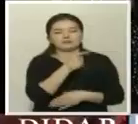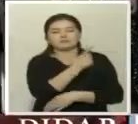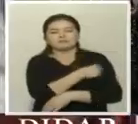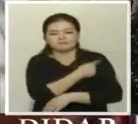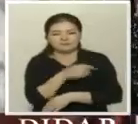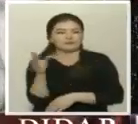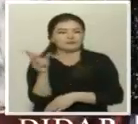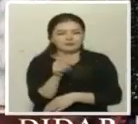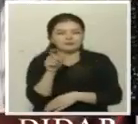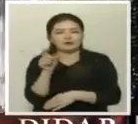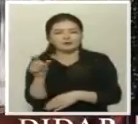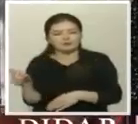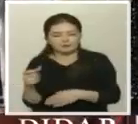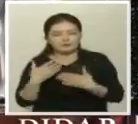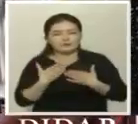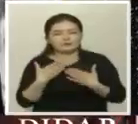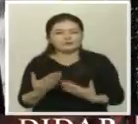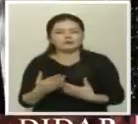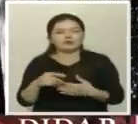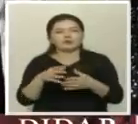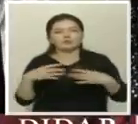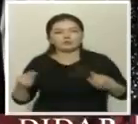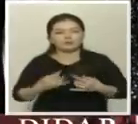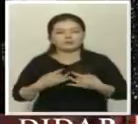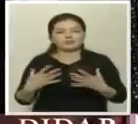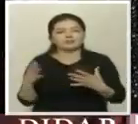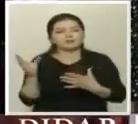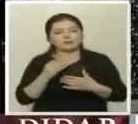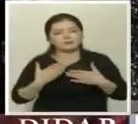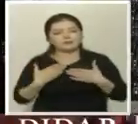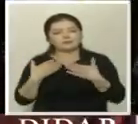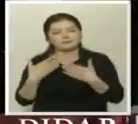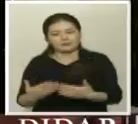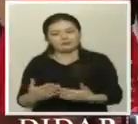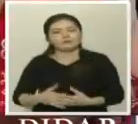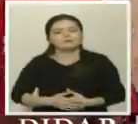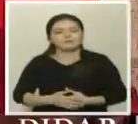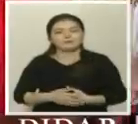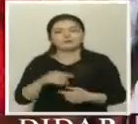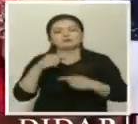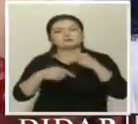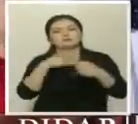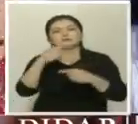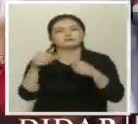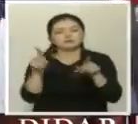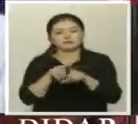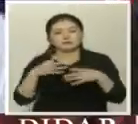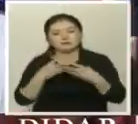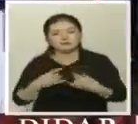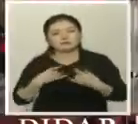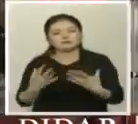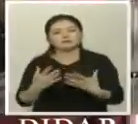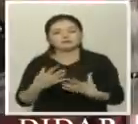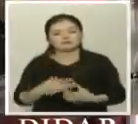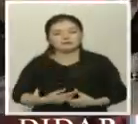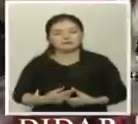болсын, амал тек жақсылығымен келсін, жылдан жылға жете берейік аман есен. Жарысқа қатысып, жүлделі орындарға ие болған